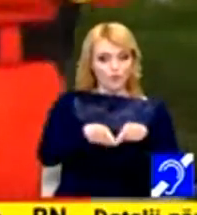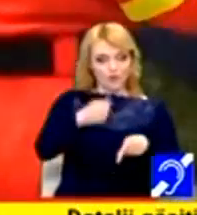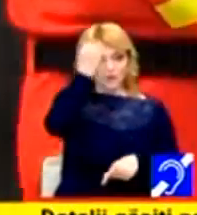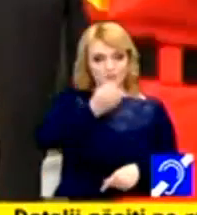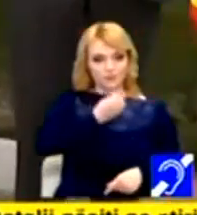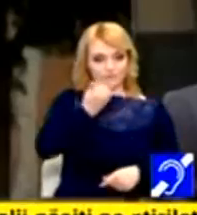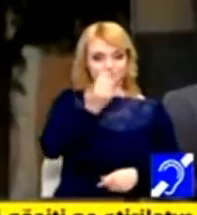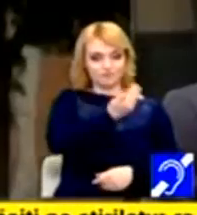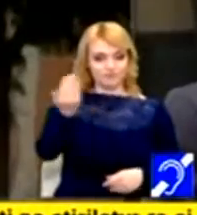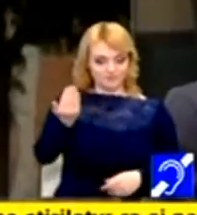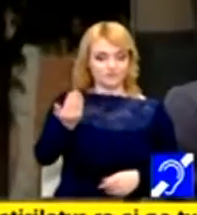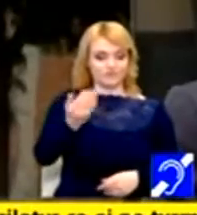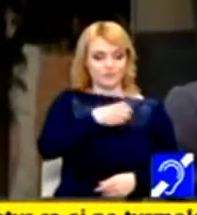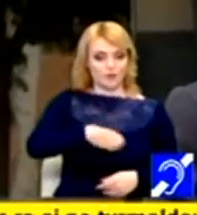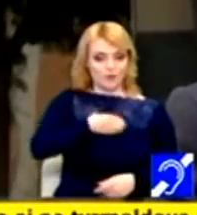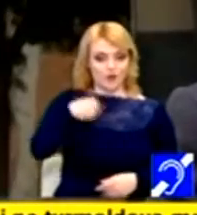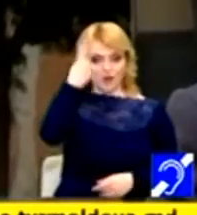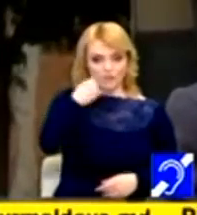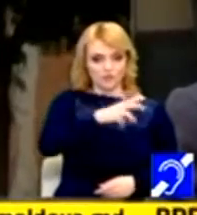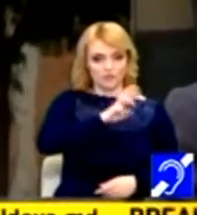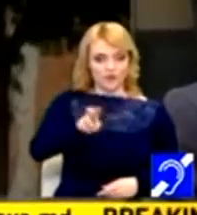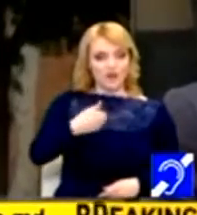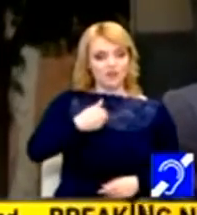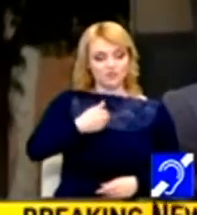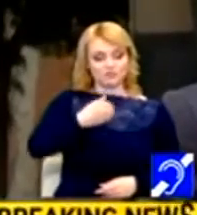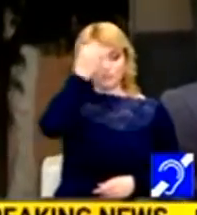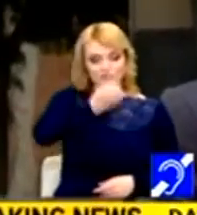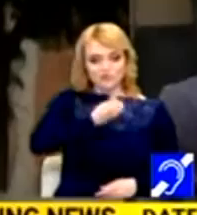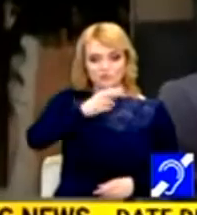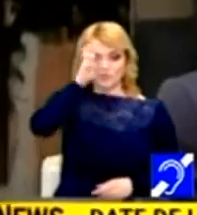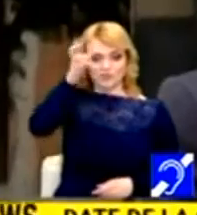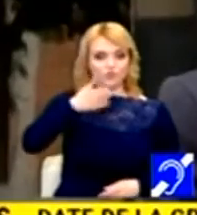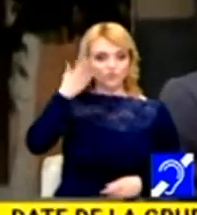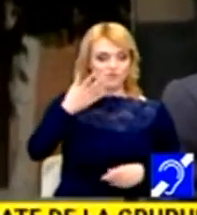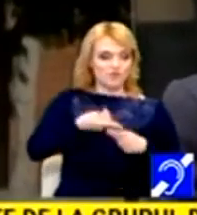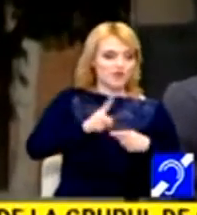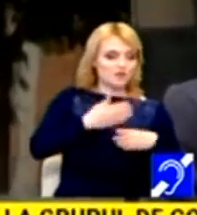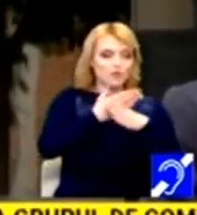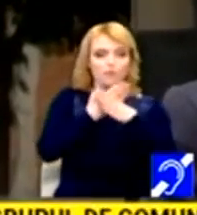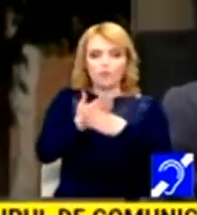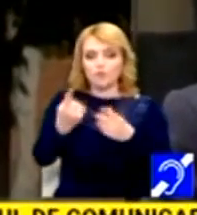primarului Ion Ceban. Vrem să mulțumim statului român pentru ajutorul enorm oferit în această